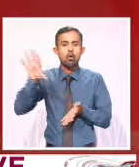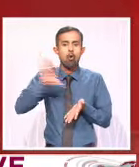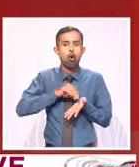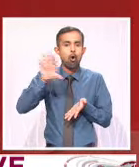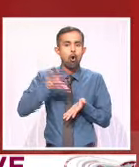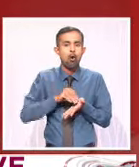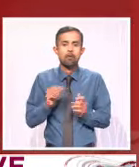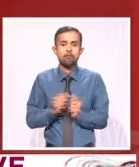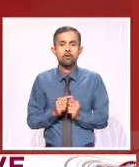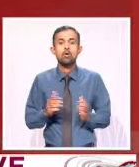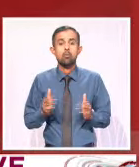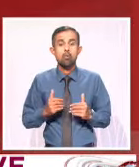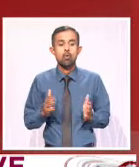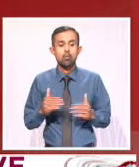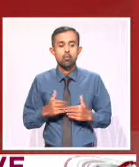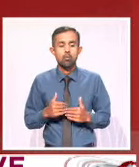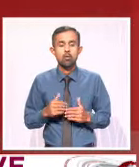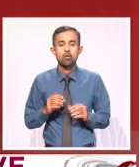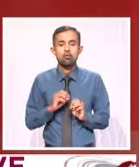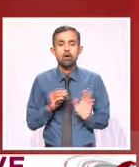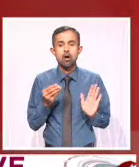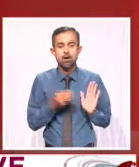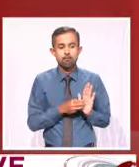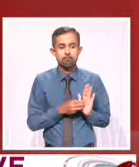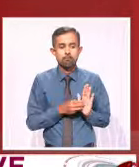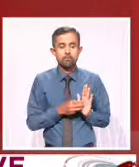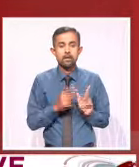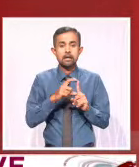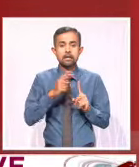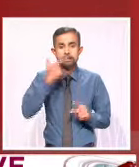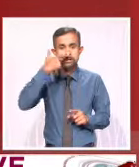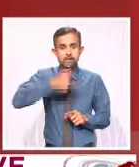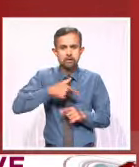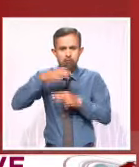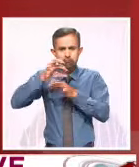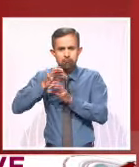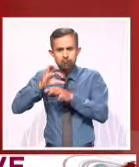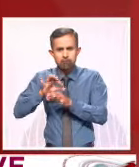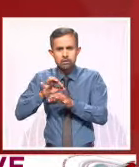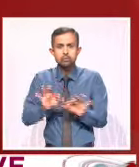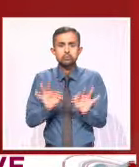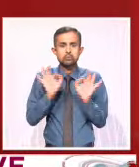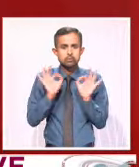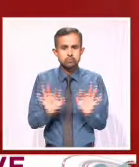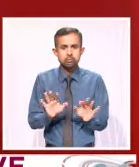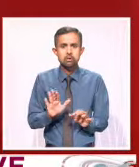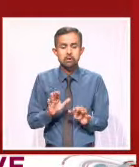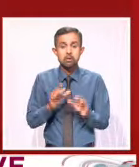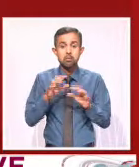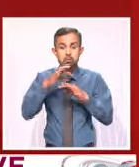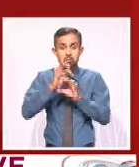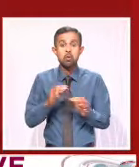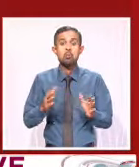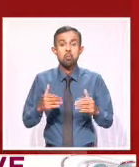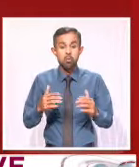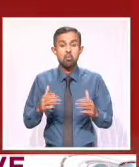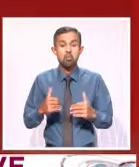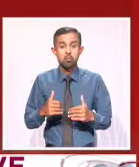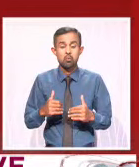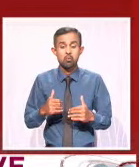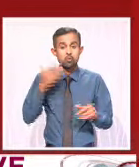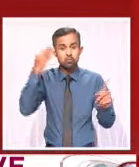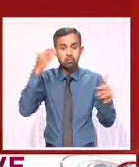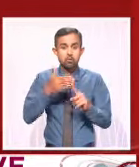ගොඩබෑමේ කටයුතු සිදු කෙරෙමින් පවතින බව නිවේදනයේ සඳහන්. ඩීසල් තොගේ රසායනික පිරිවිතරයන් නියමිත ප්‍රමිතියට ඇද්දැයි පරීක්ෂණ පවත්වමින් සිටින අතර